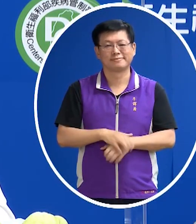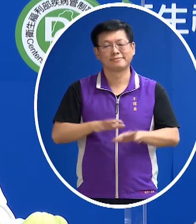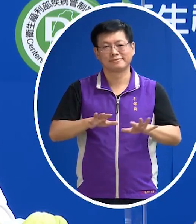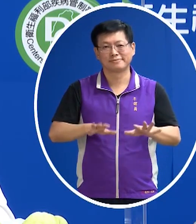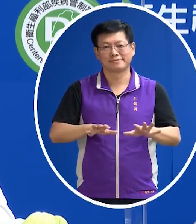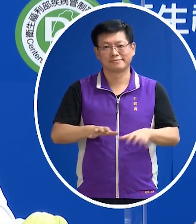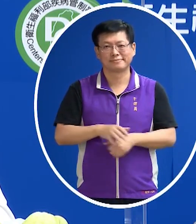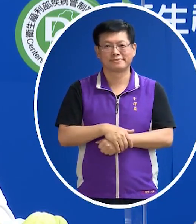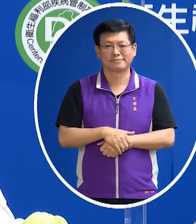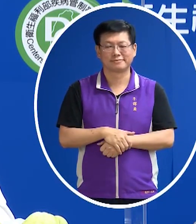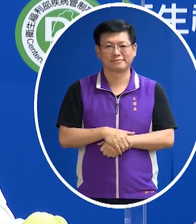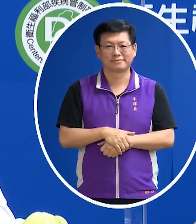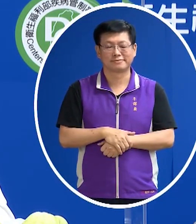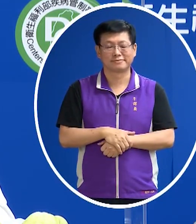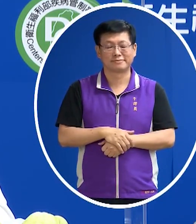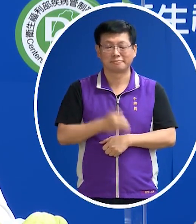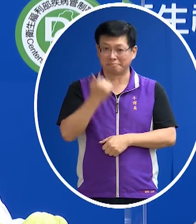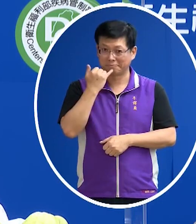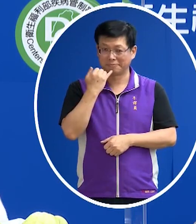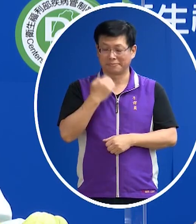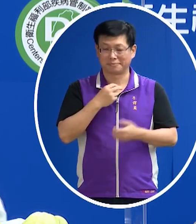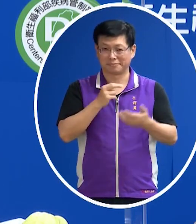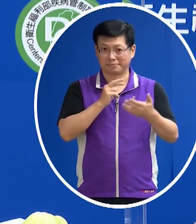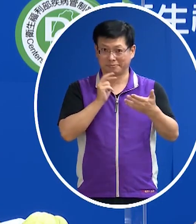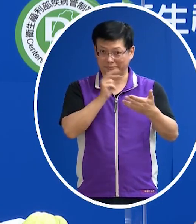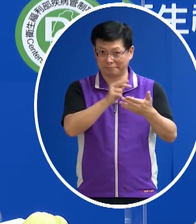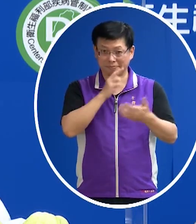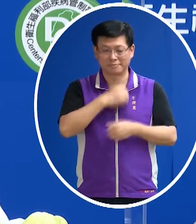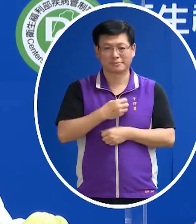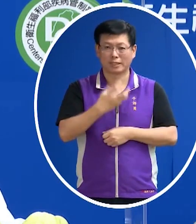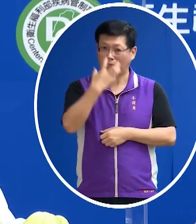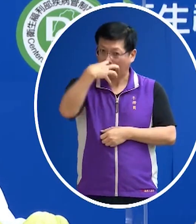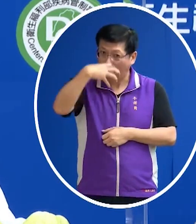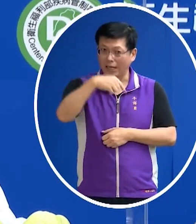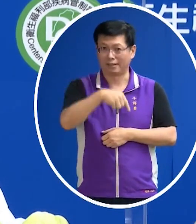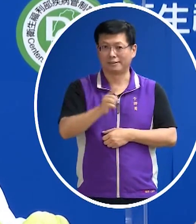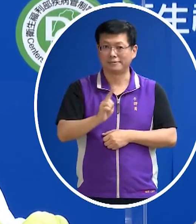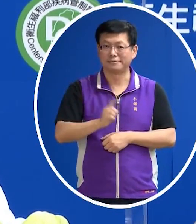天就是就知道大家看到这个八乐嘛，